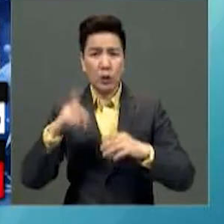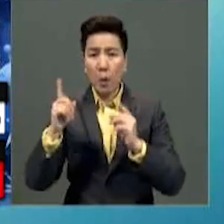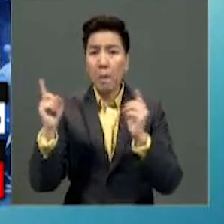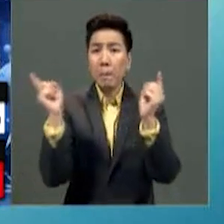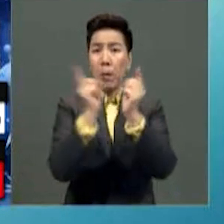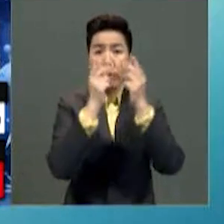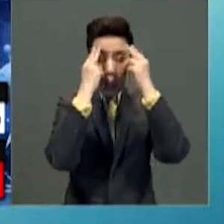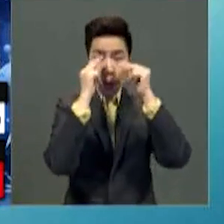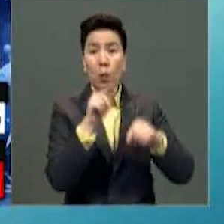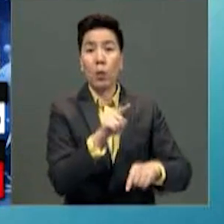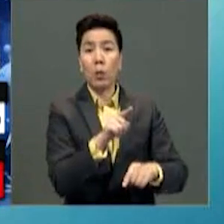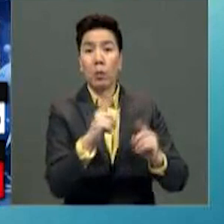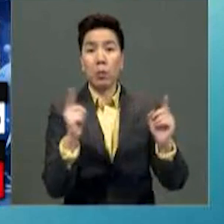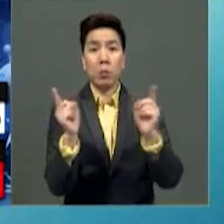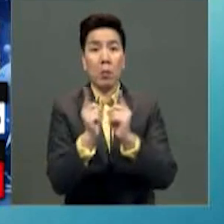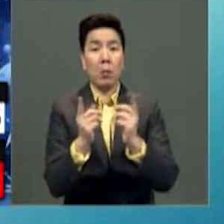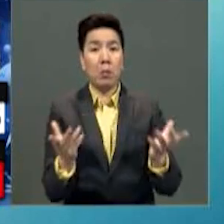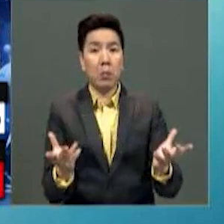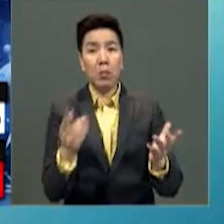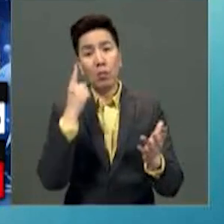ข้อนี้ได้มีการนำมาพูดคุยกันซึ่งทางผู้ที่เป็นแขกของเราก็ให้ความร่วมมืออย่างดีนำเรียนนะครับว่ามีคนคอยห่วงใยอีกหลายคนกลุ่มคนเหล่านี้มาจากประเทศกลุ่มเศษจะต้องไปพบกับนายกล้ำREจะไปตรงเนี้ยเราก็เป็นห่วงท่านนายกนะครับอ่ะ